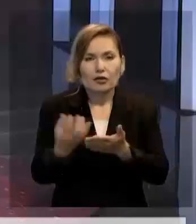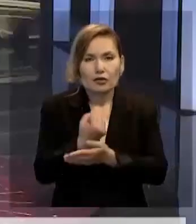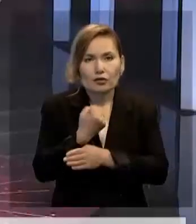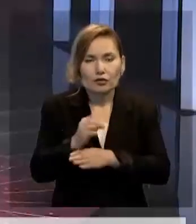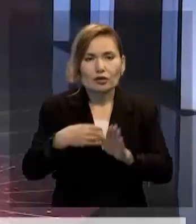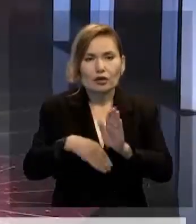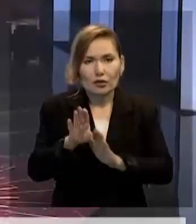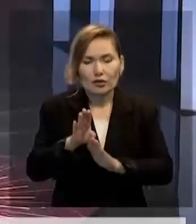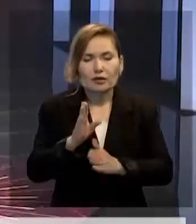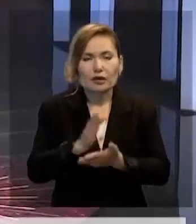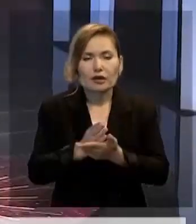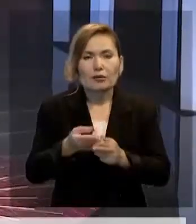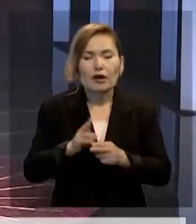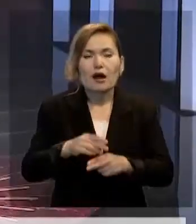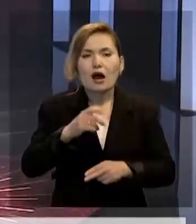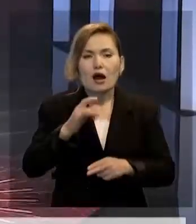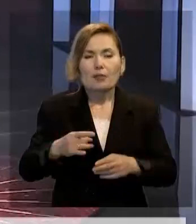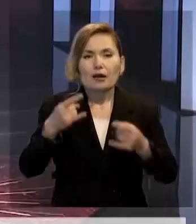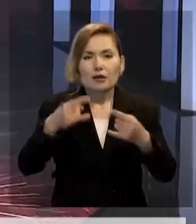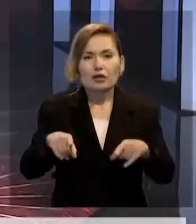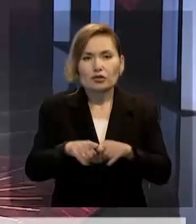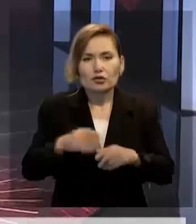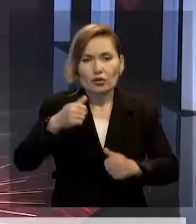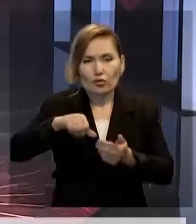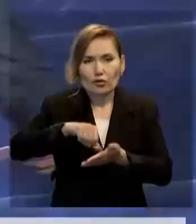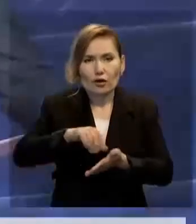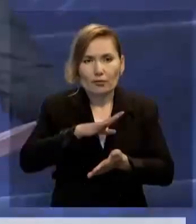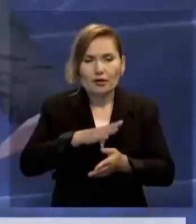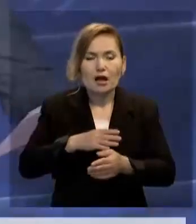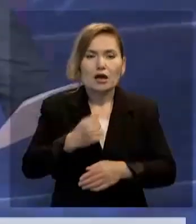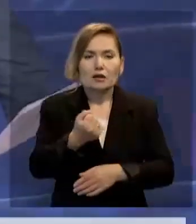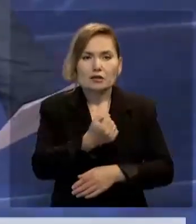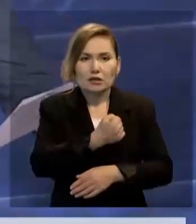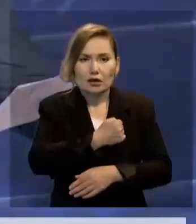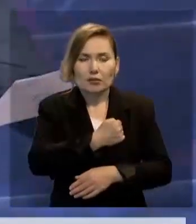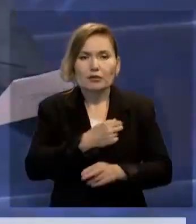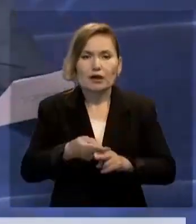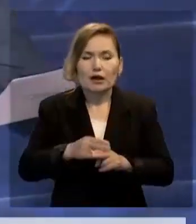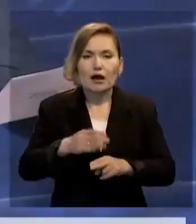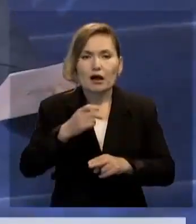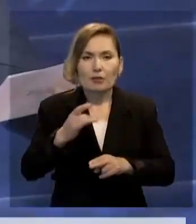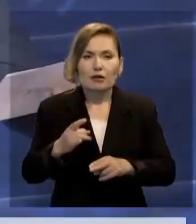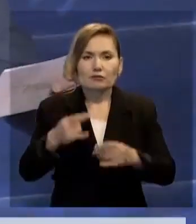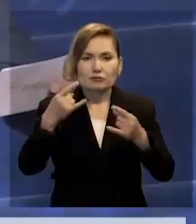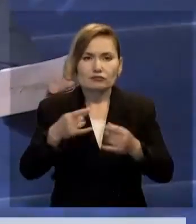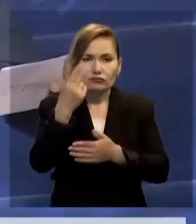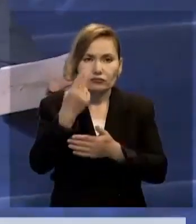осы аталым бойынша Хабар арнасы да сынға түскен еді. Өкінішке орай бұл аталым бізге бұйырмады.